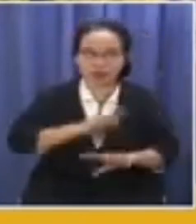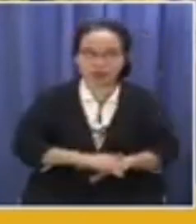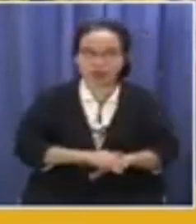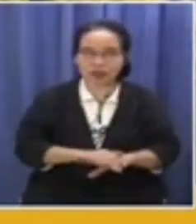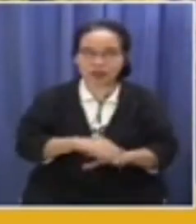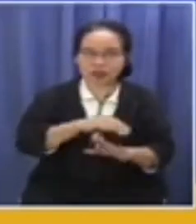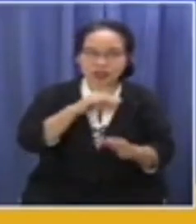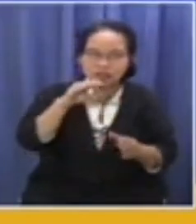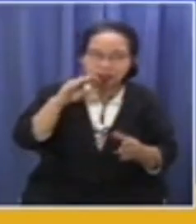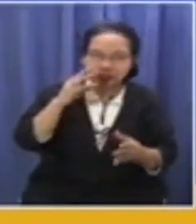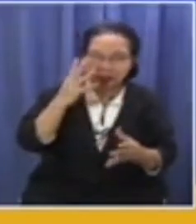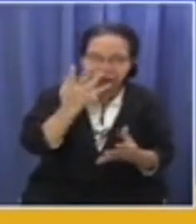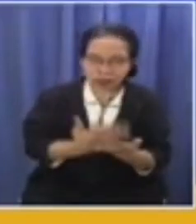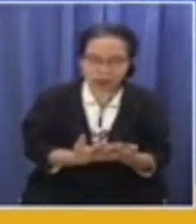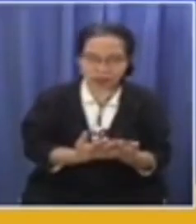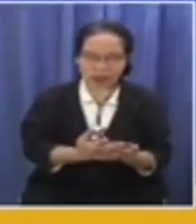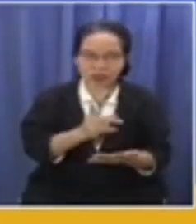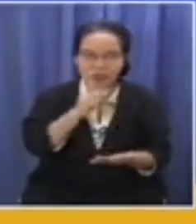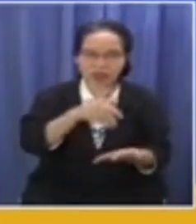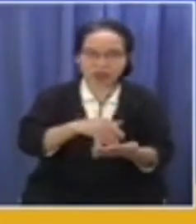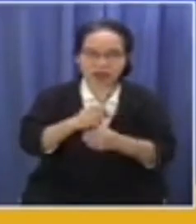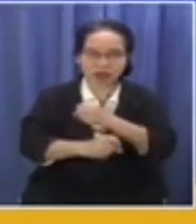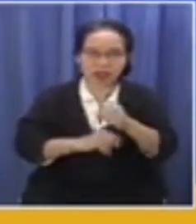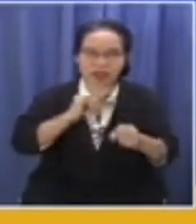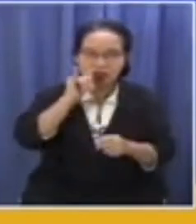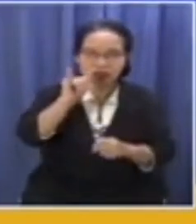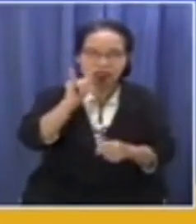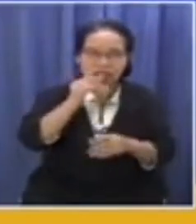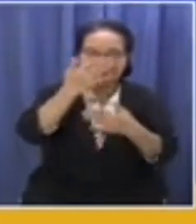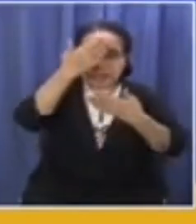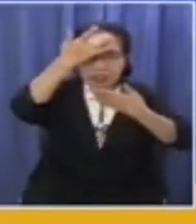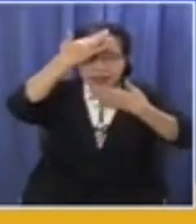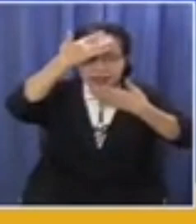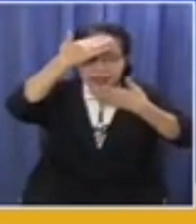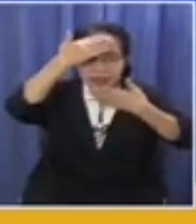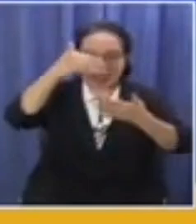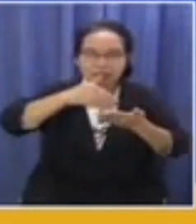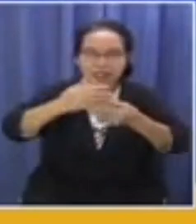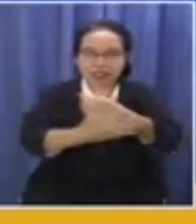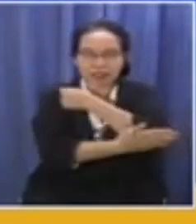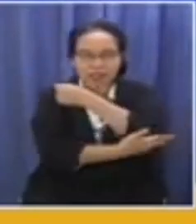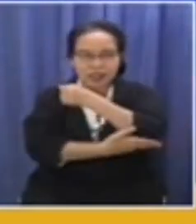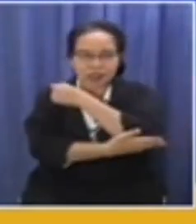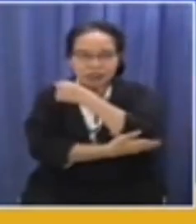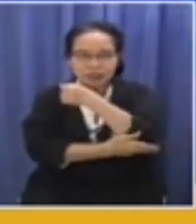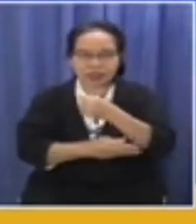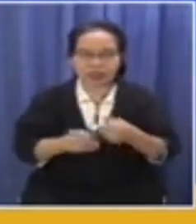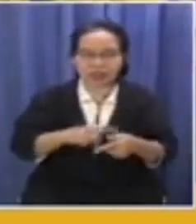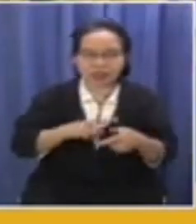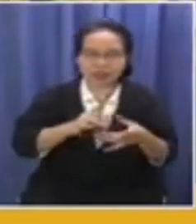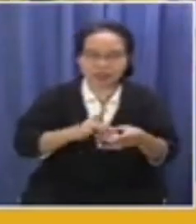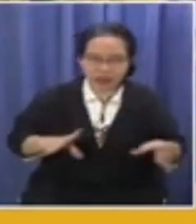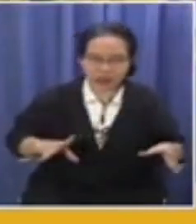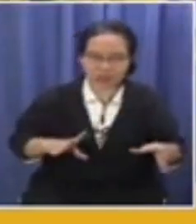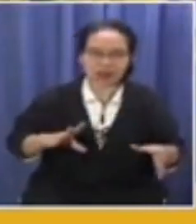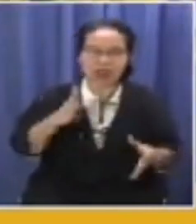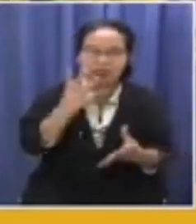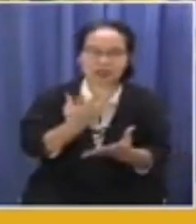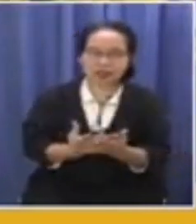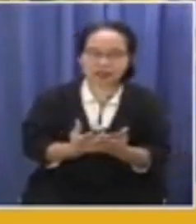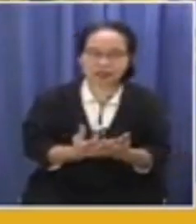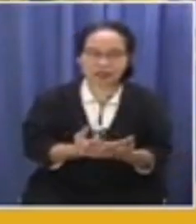kanyang pagkakakulong na is libong taon dadayain niya ngayon ang mga bansa pagka kinalagan na siya sa